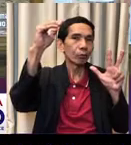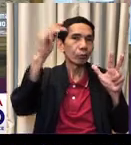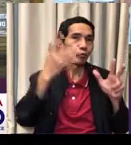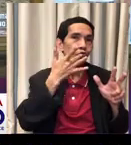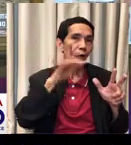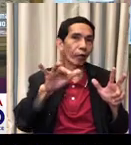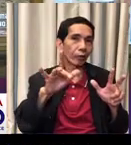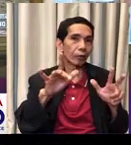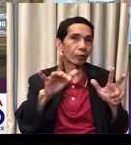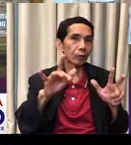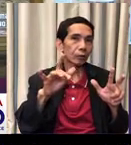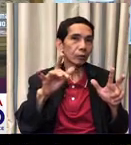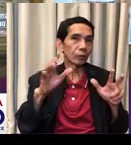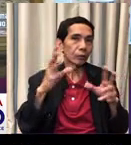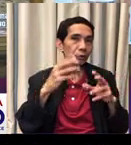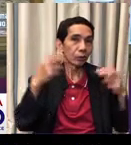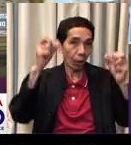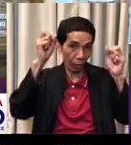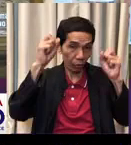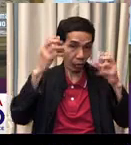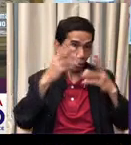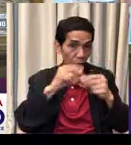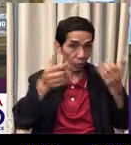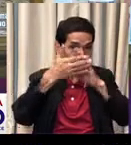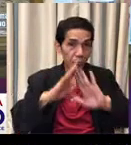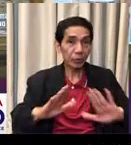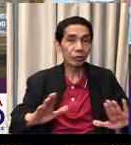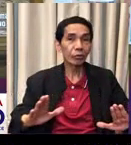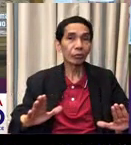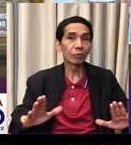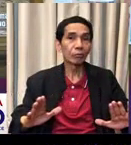Maswerte kayo, naareglo ninyo.